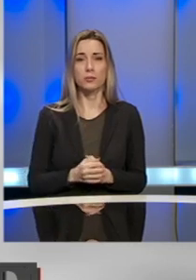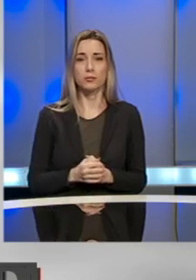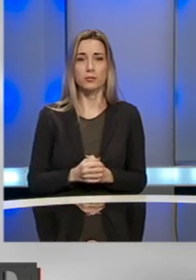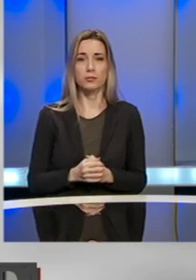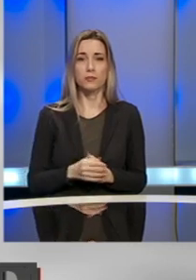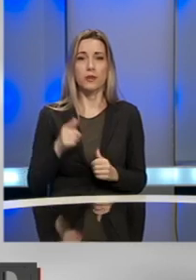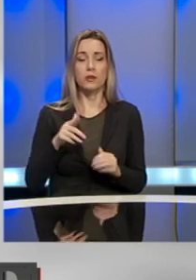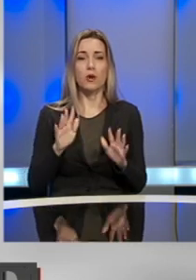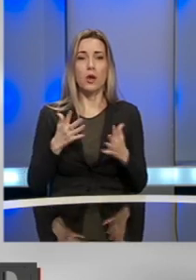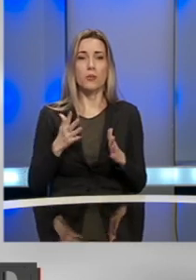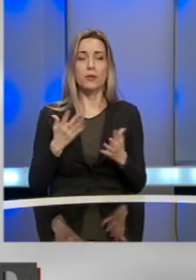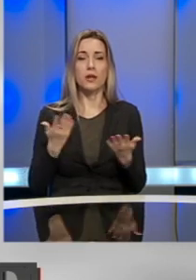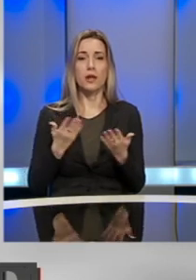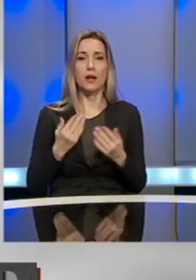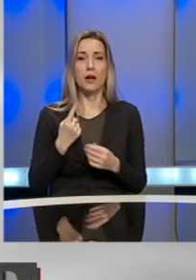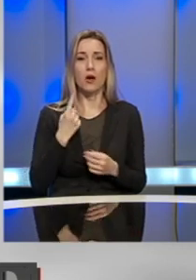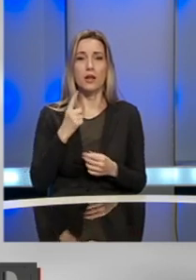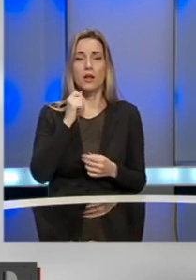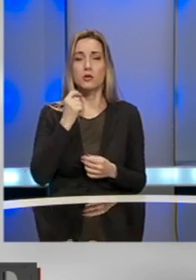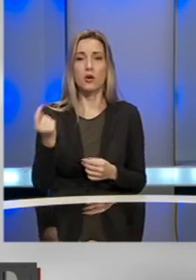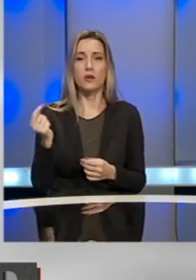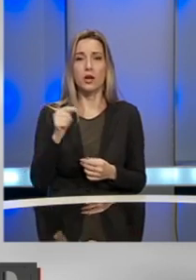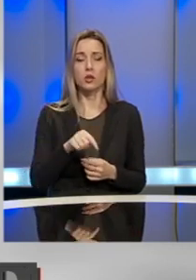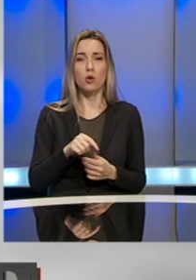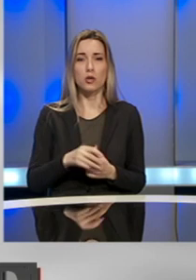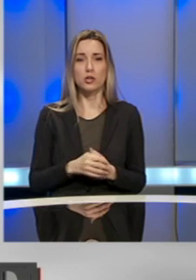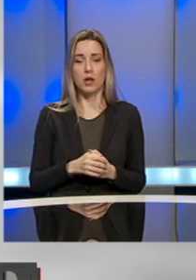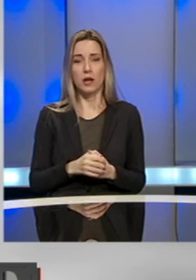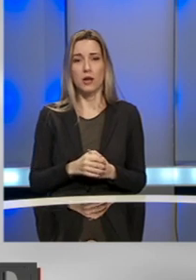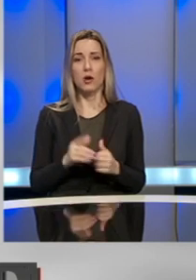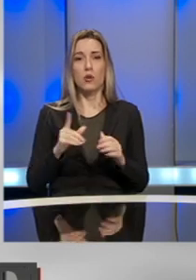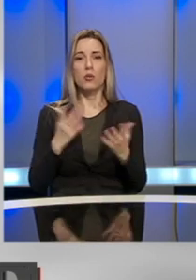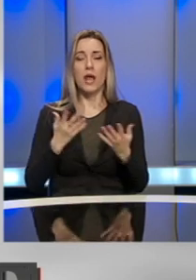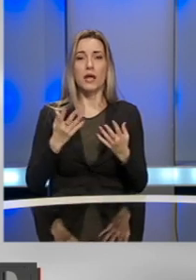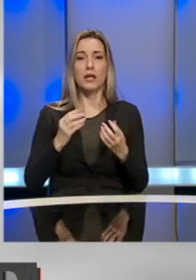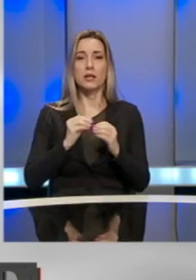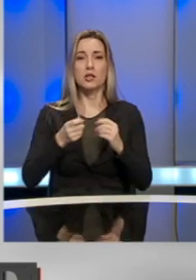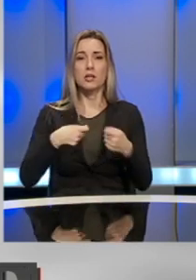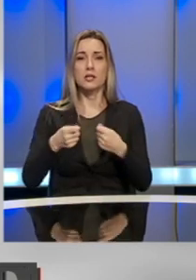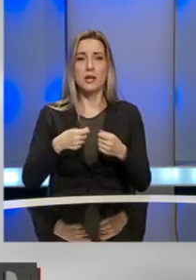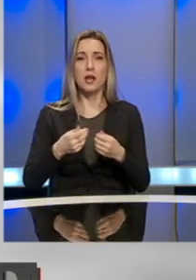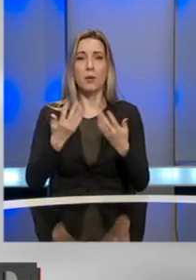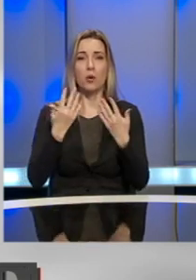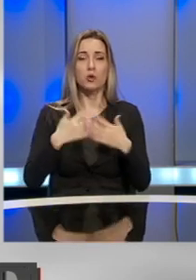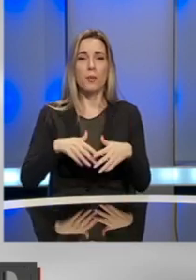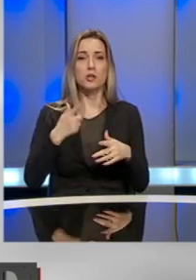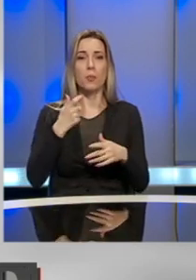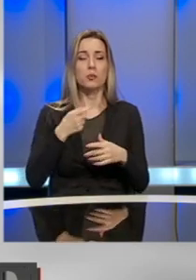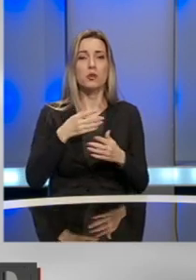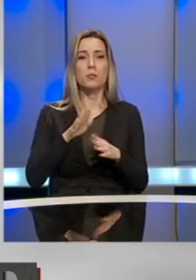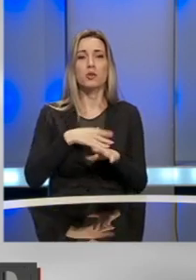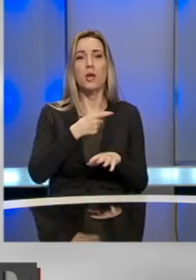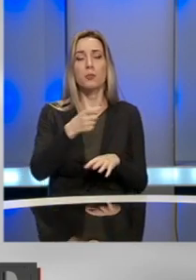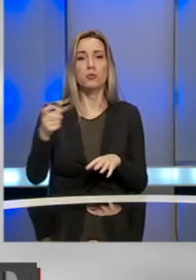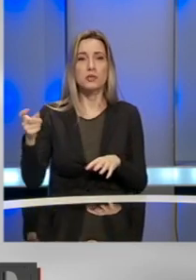vam je otprilike kao kad jedan čovjek dođe u neki tržni centar sa automatskom puškom i počne pucati